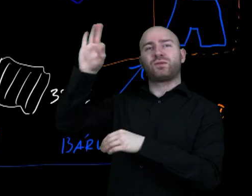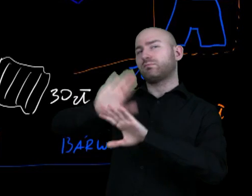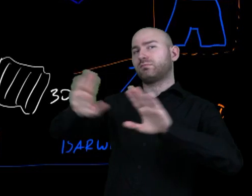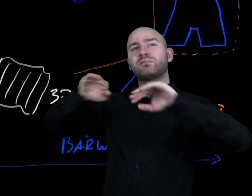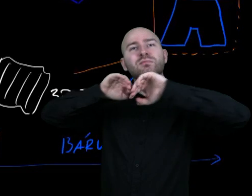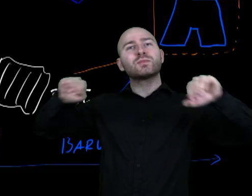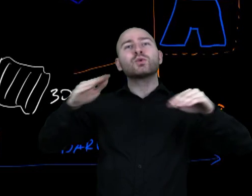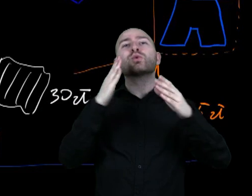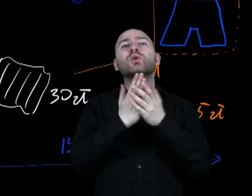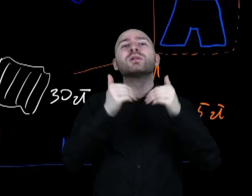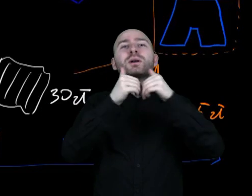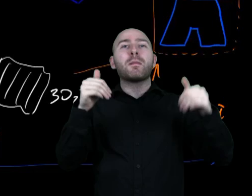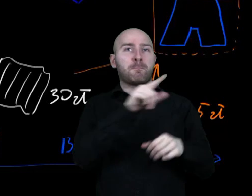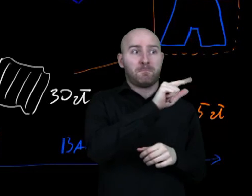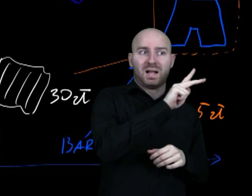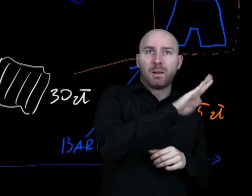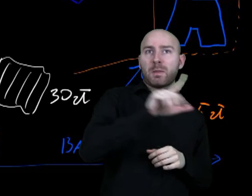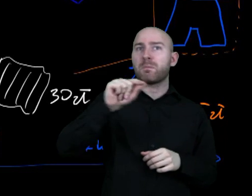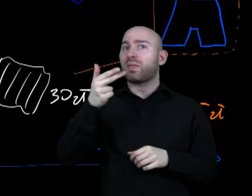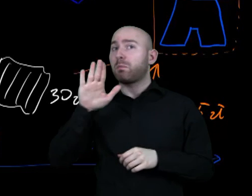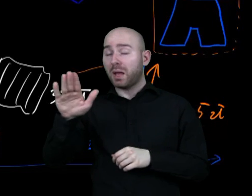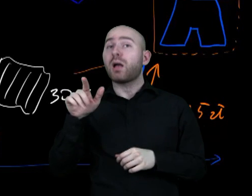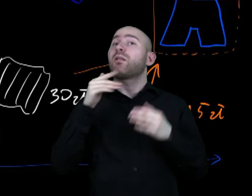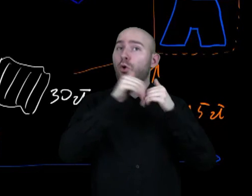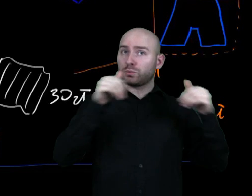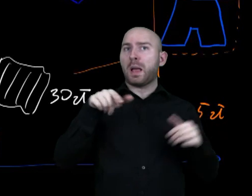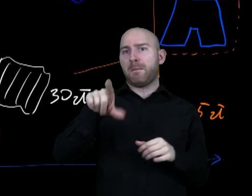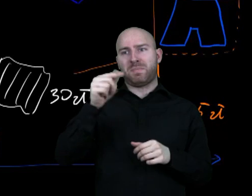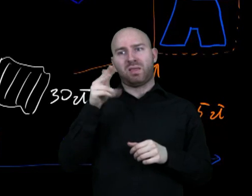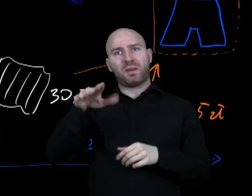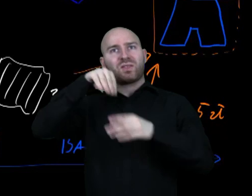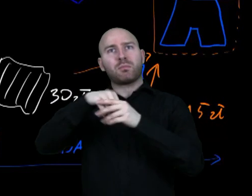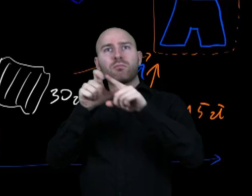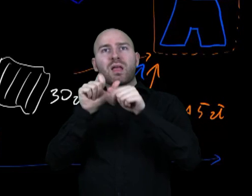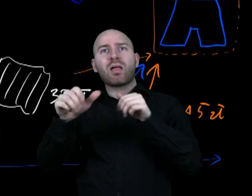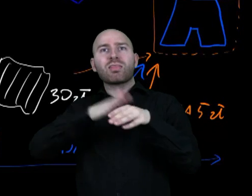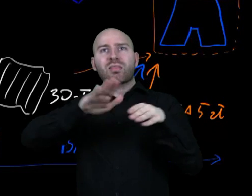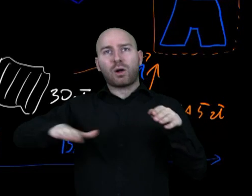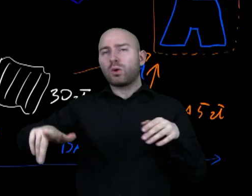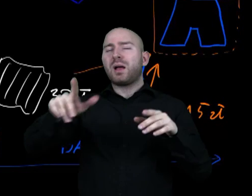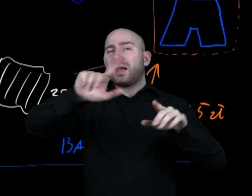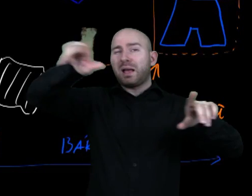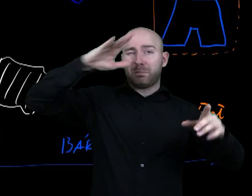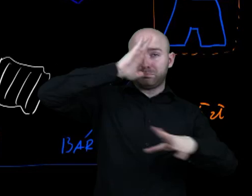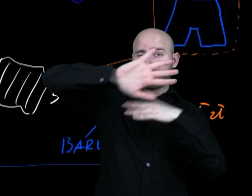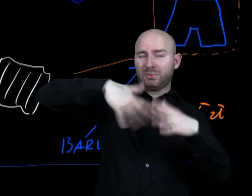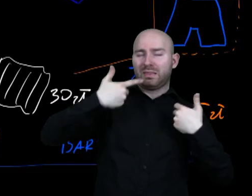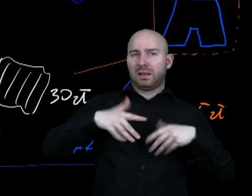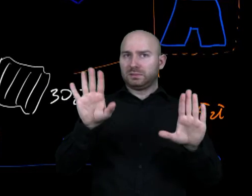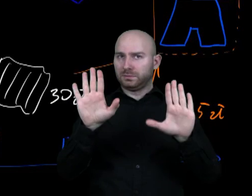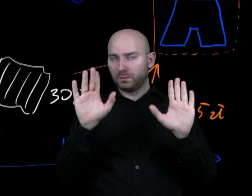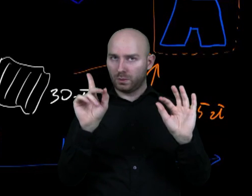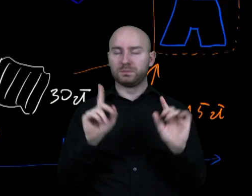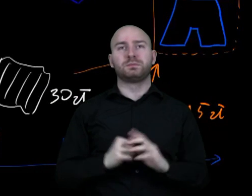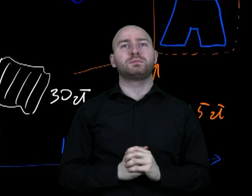PNB. Nie chcę wam mącić w głowach, ale gdybyśmy mieli się zająć PNB, to interesowałyby nas zarobki Polaków.